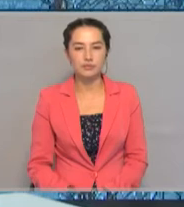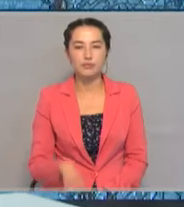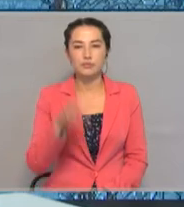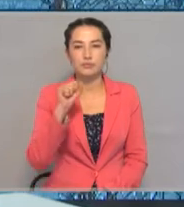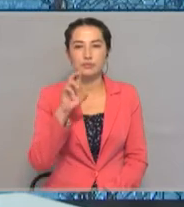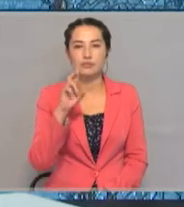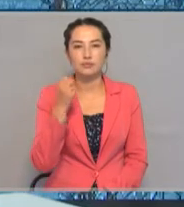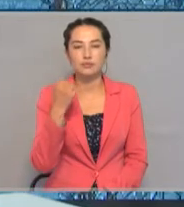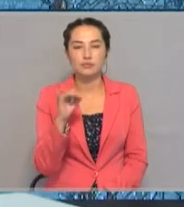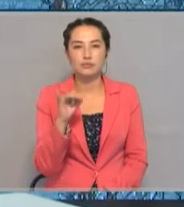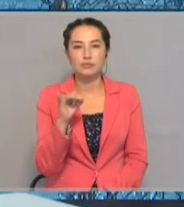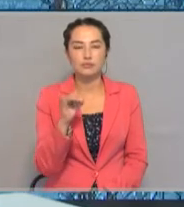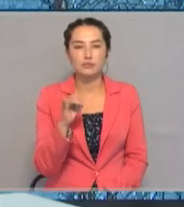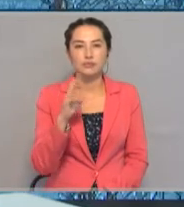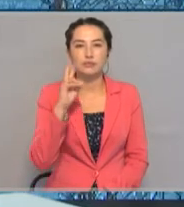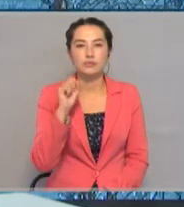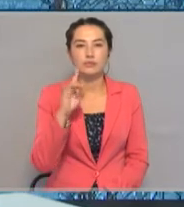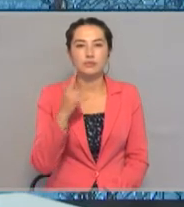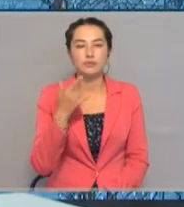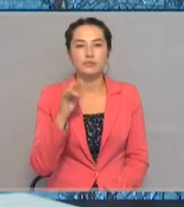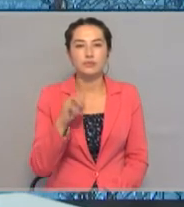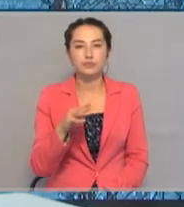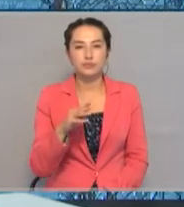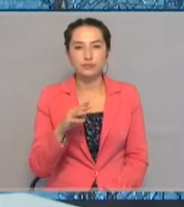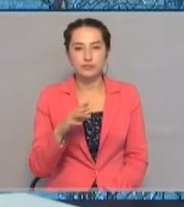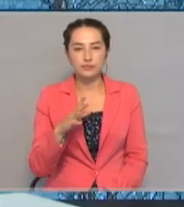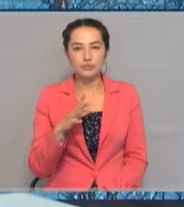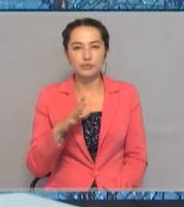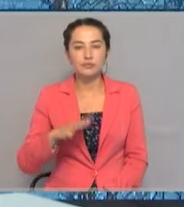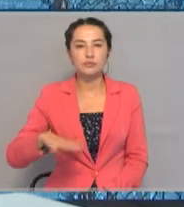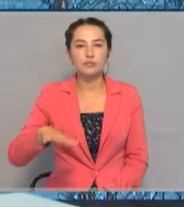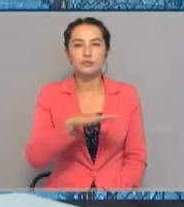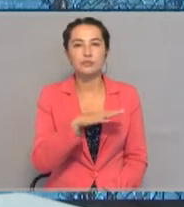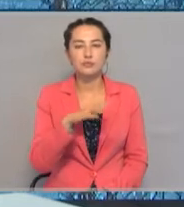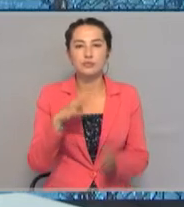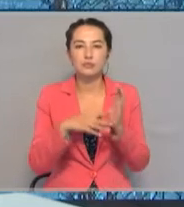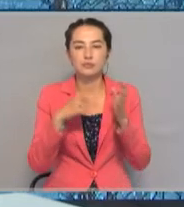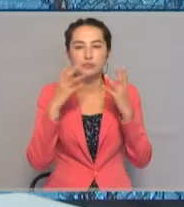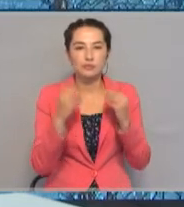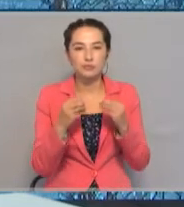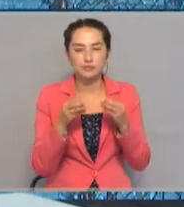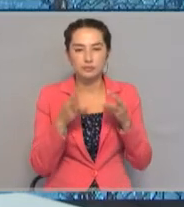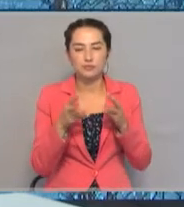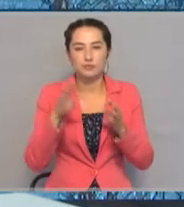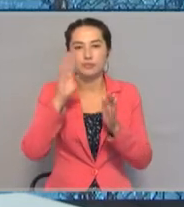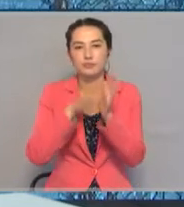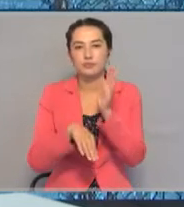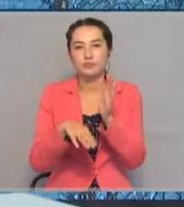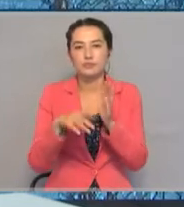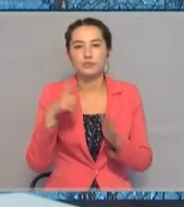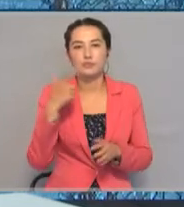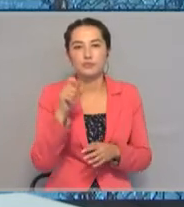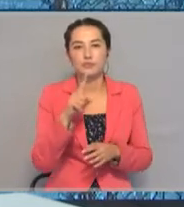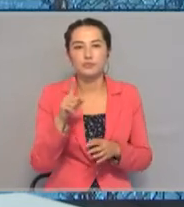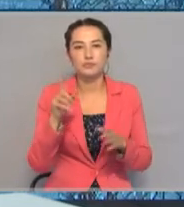Абай ауданына қарасты Қазығұрт шағын аудандағы Ермек су көшесінің тұрғындары 9 күннен бері көгілдір отынсыз отыр. Табиғи газдың